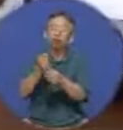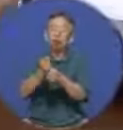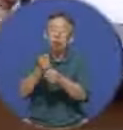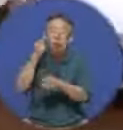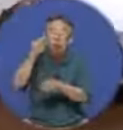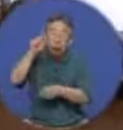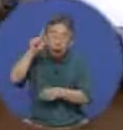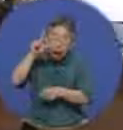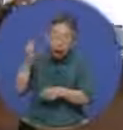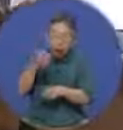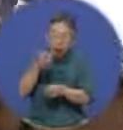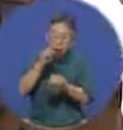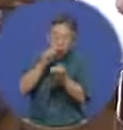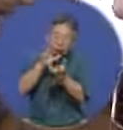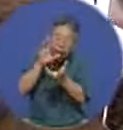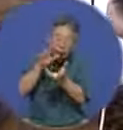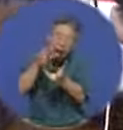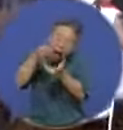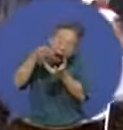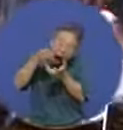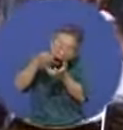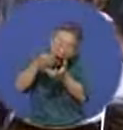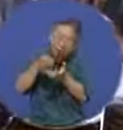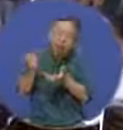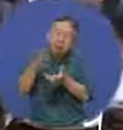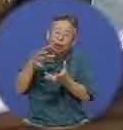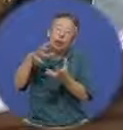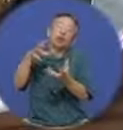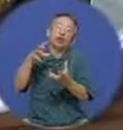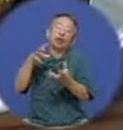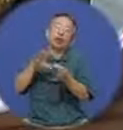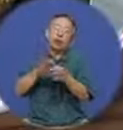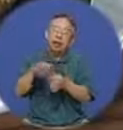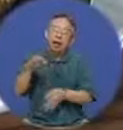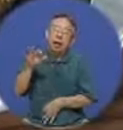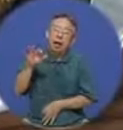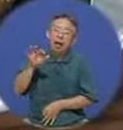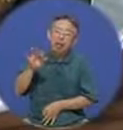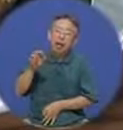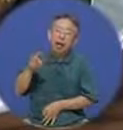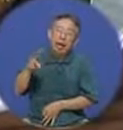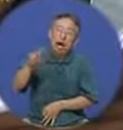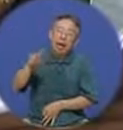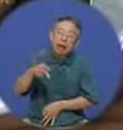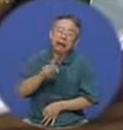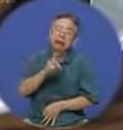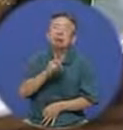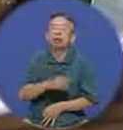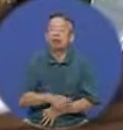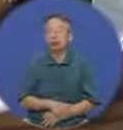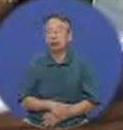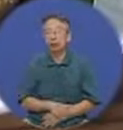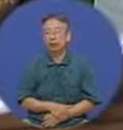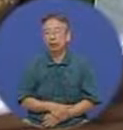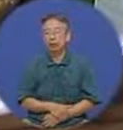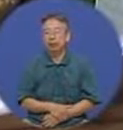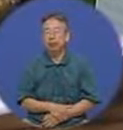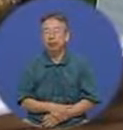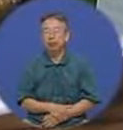見張るぐらい大きく口を開けて食べる大きさだったことから、めはりの名前がついたそうです。